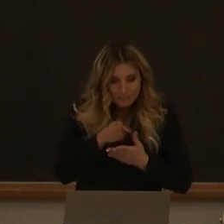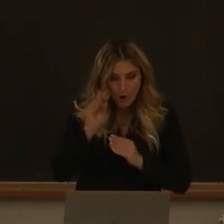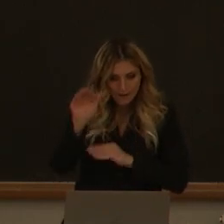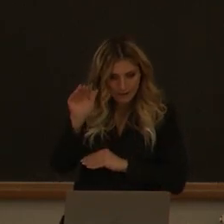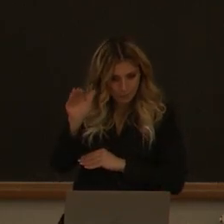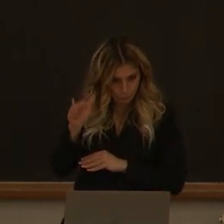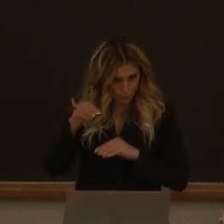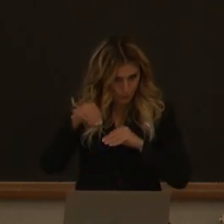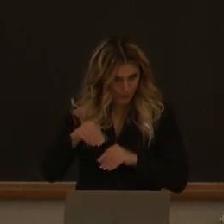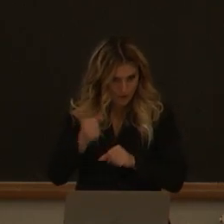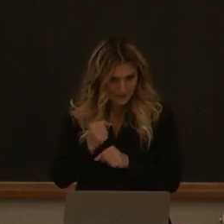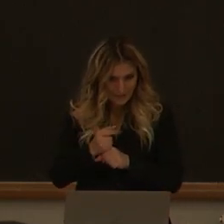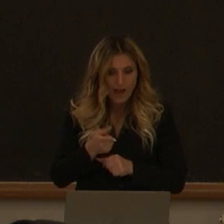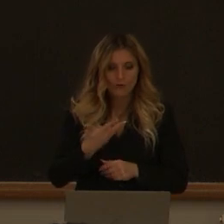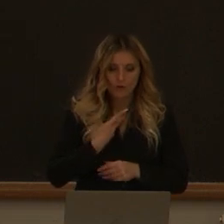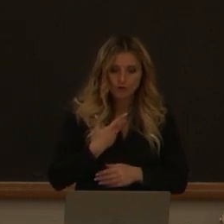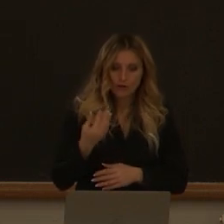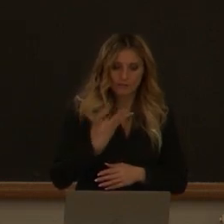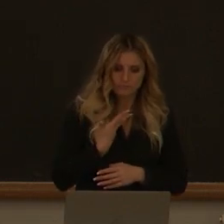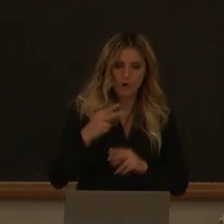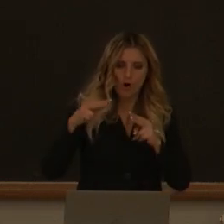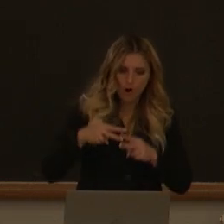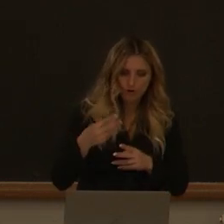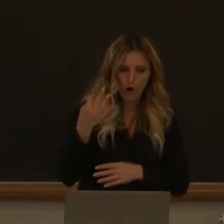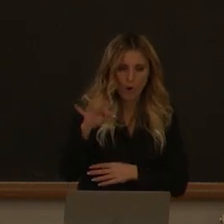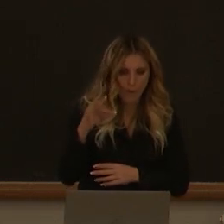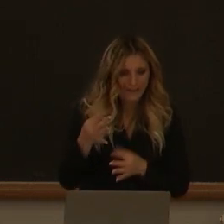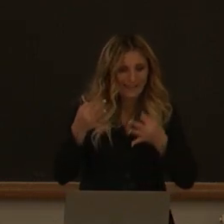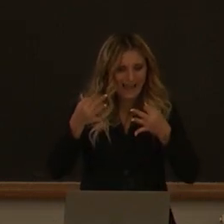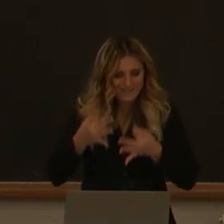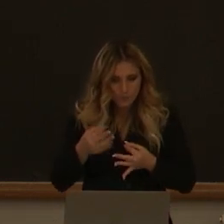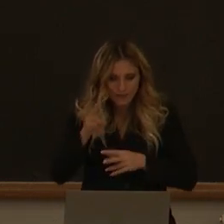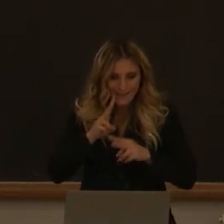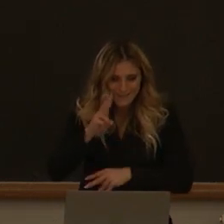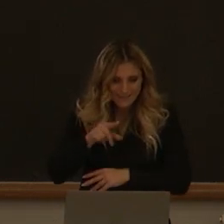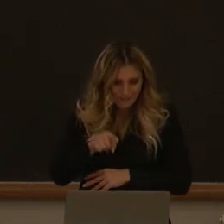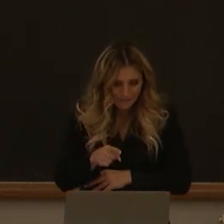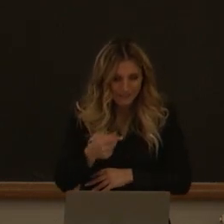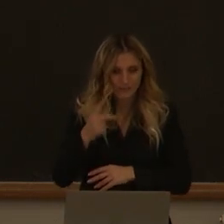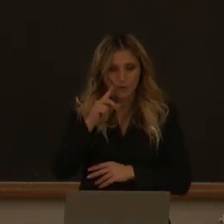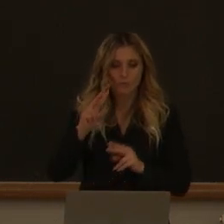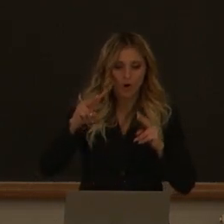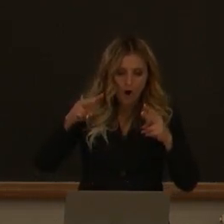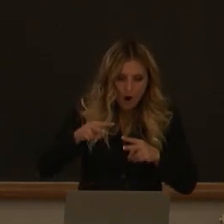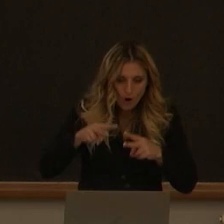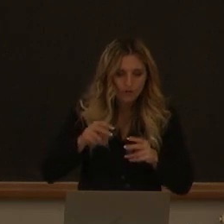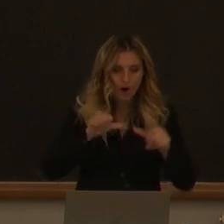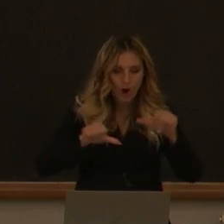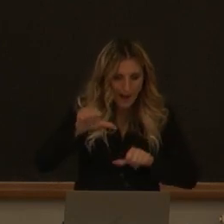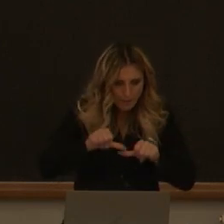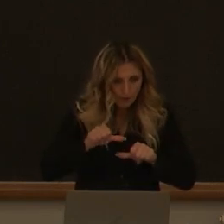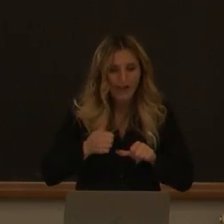vini, responsabili di aziende vitivinicole, tecnici viticoli e enologici, consulenti enologhi e